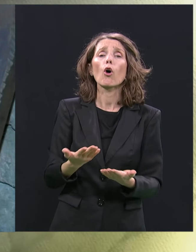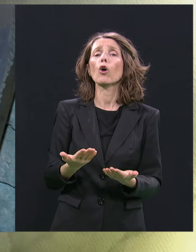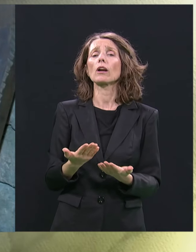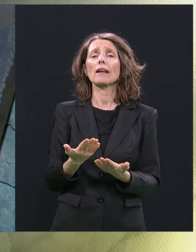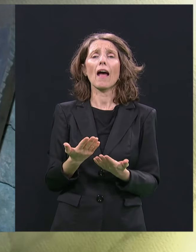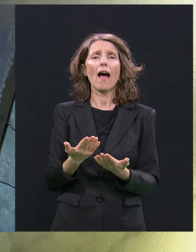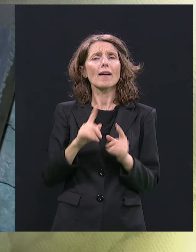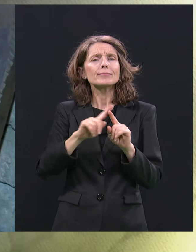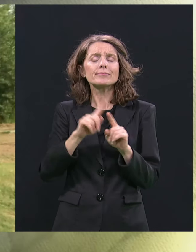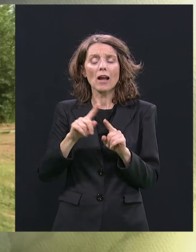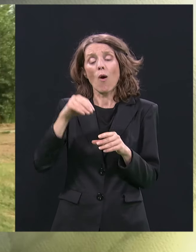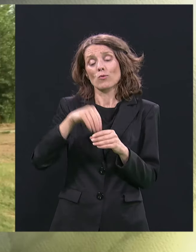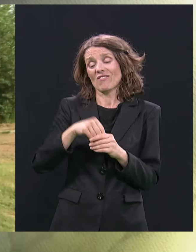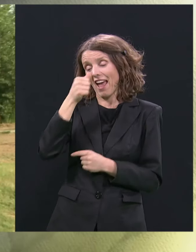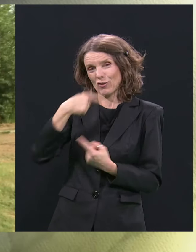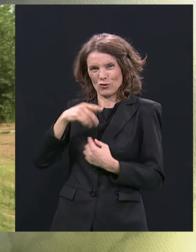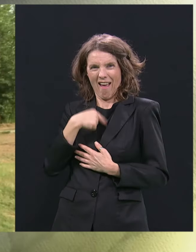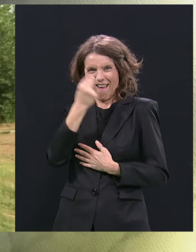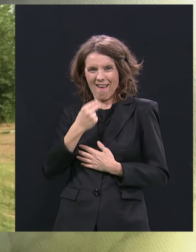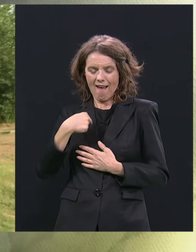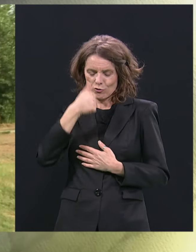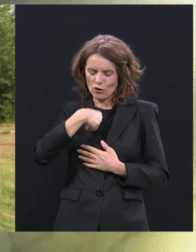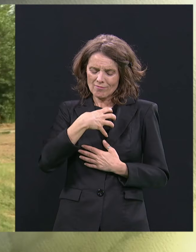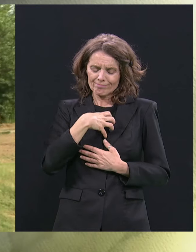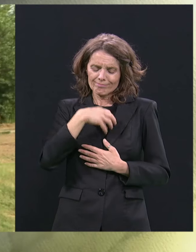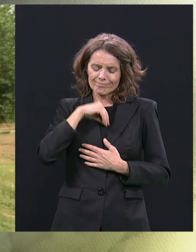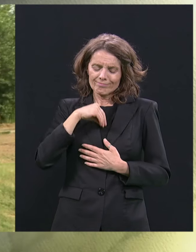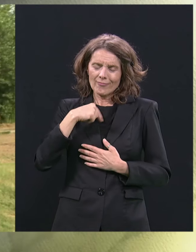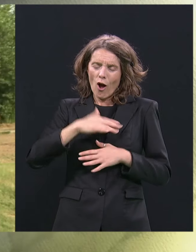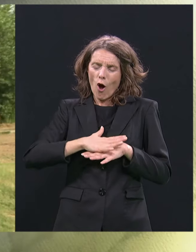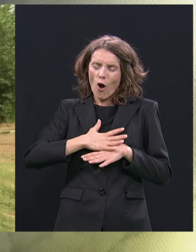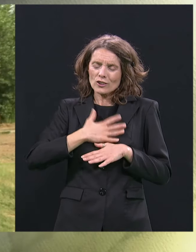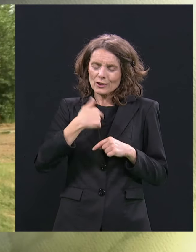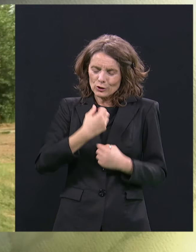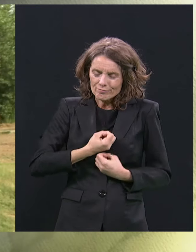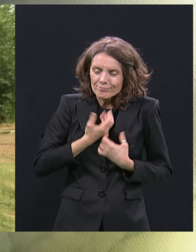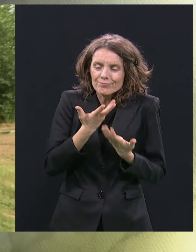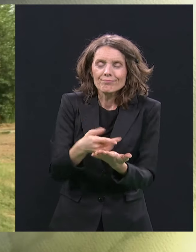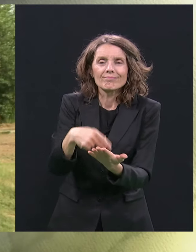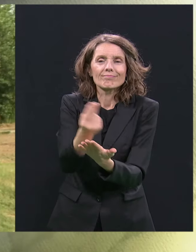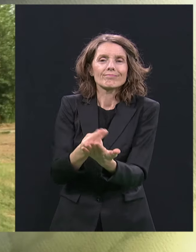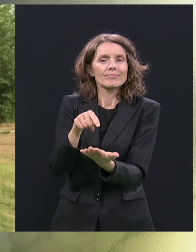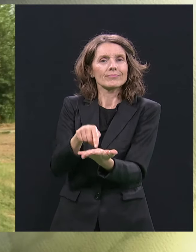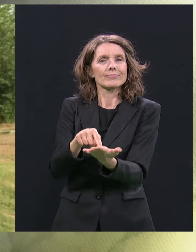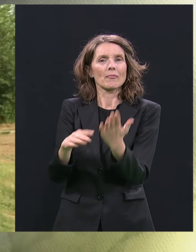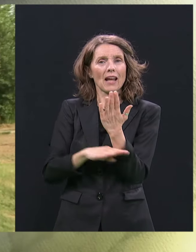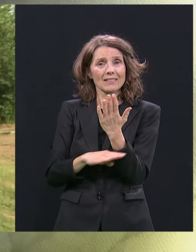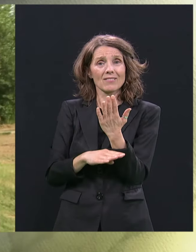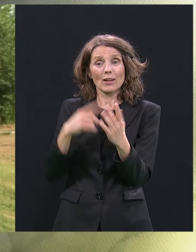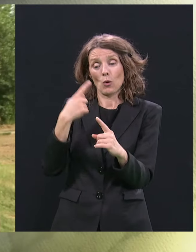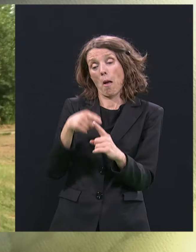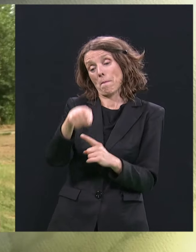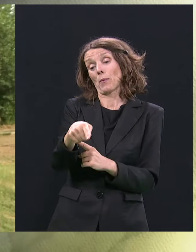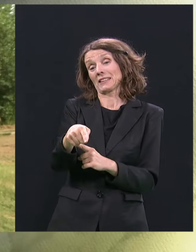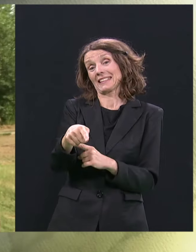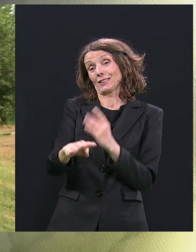mi reflektujemo u stvari i naše duhovno osjećanje na tom drvetu, a i samo drvo, opet